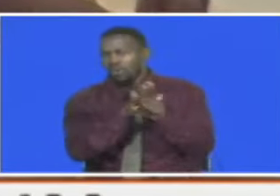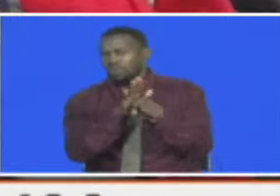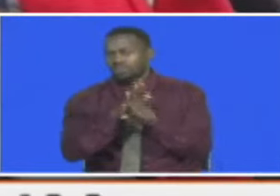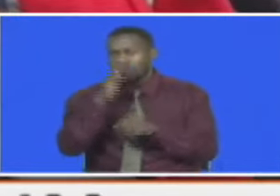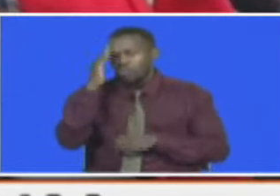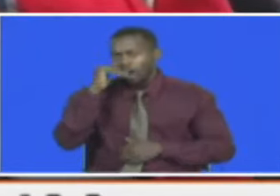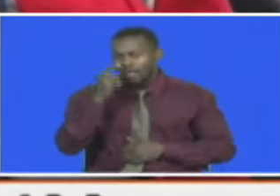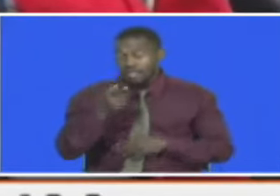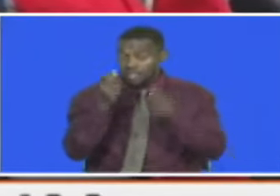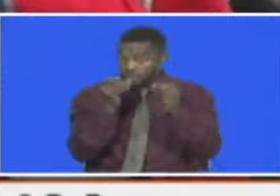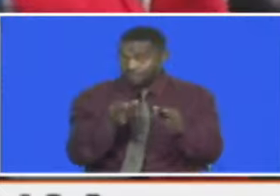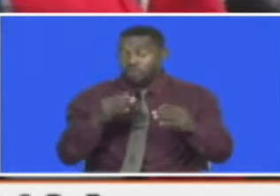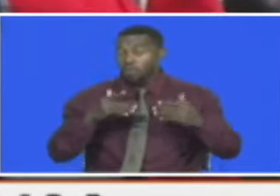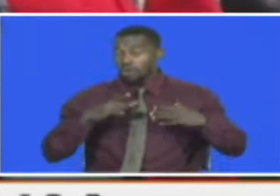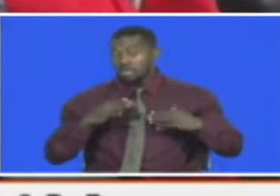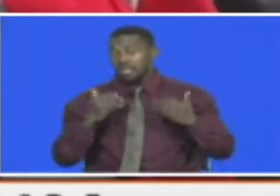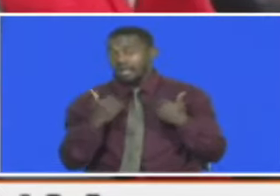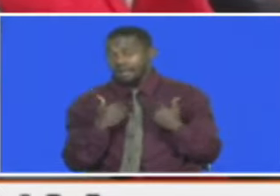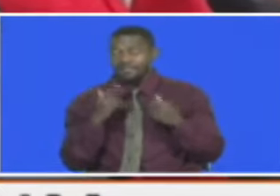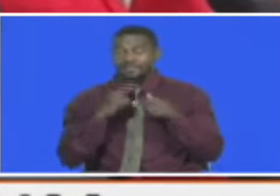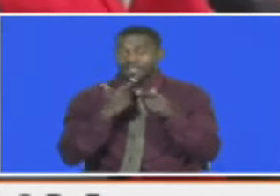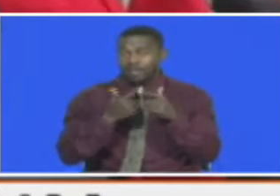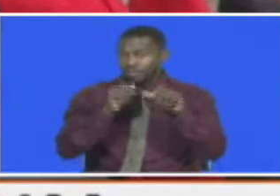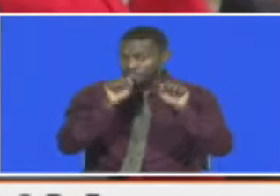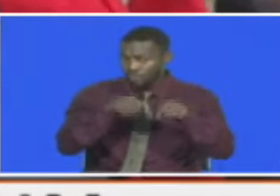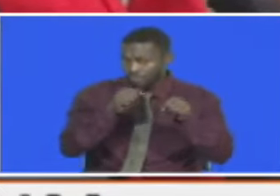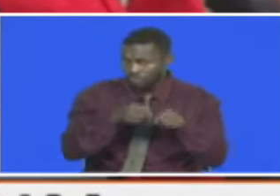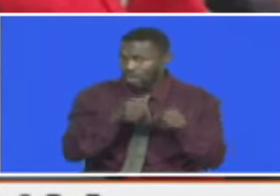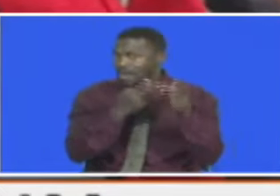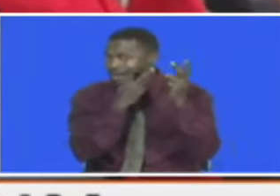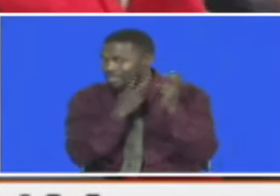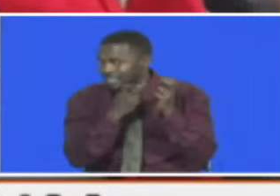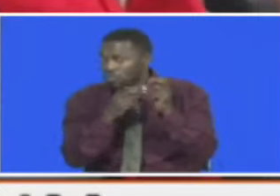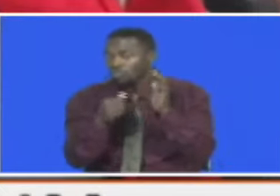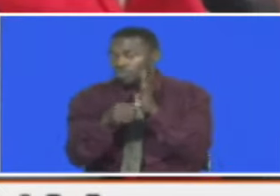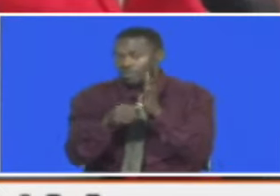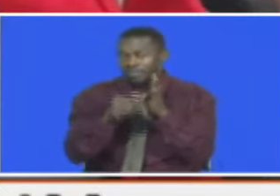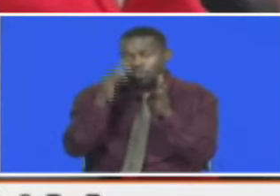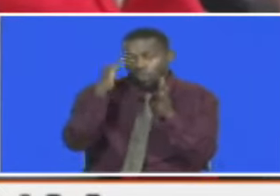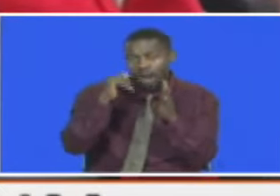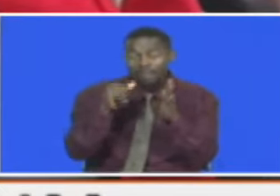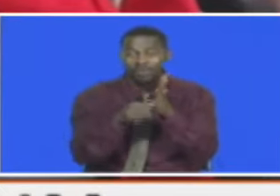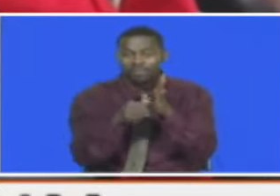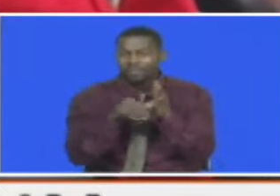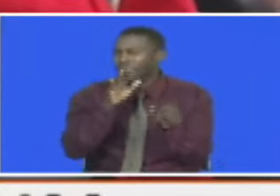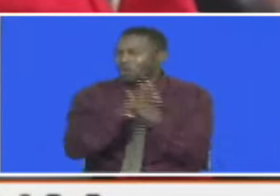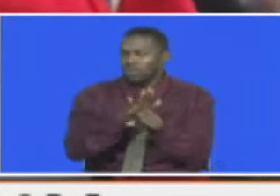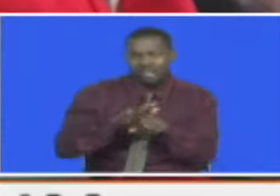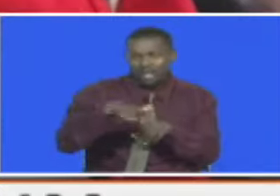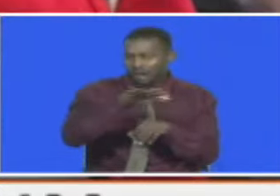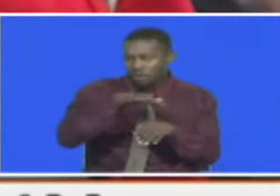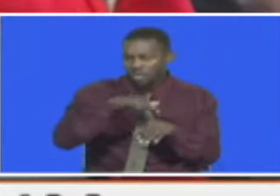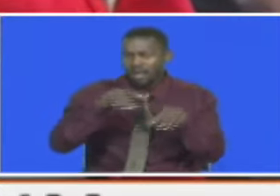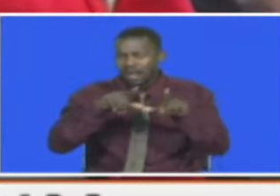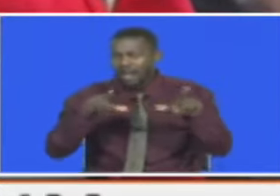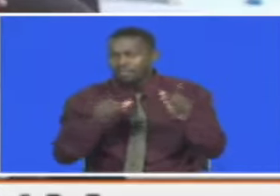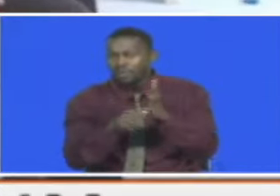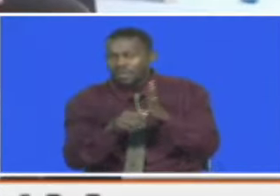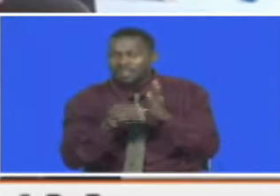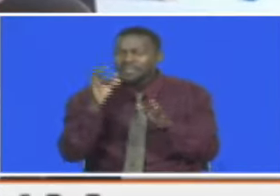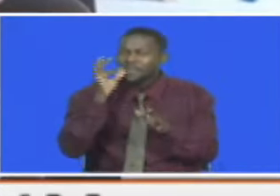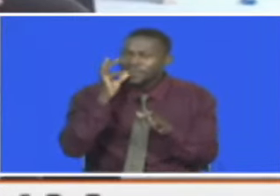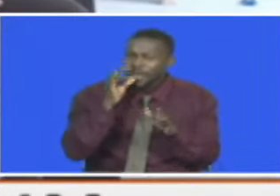hizi. Wanasema kuna masuala mengi tu yakiwemo shida za ardhi, utovu wa usalama, ongezeko la